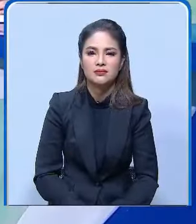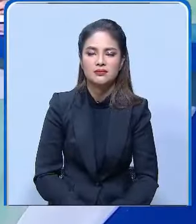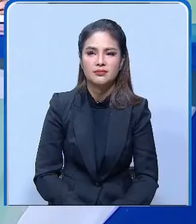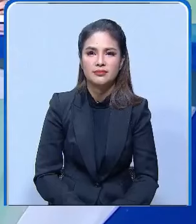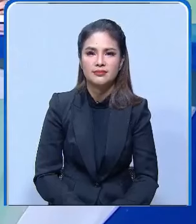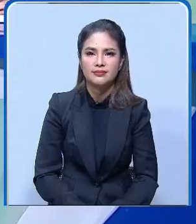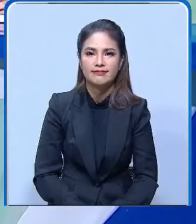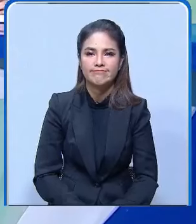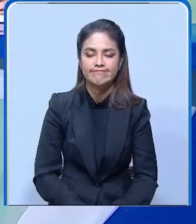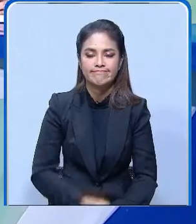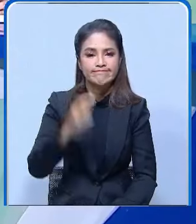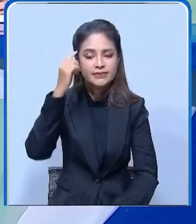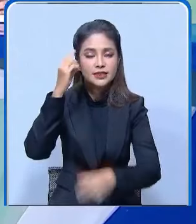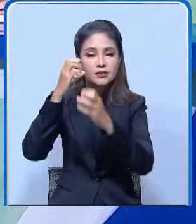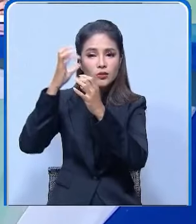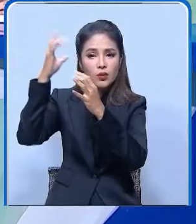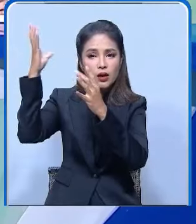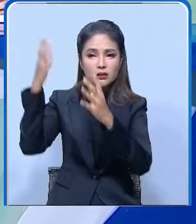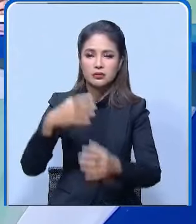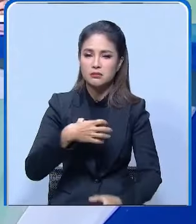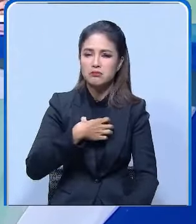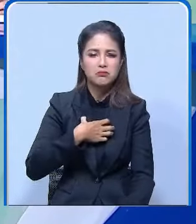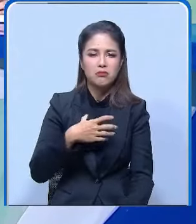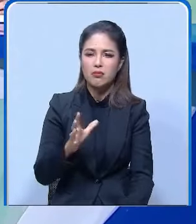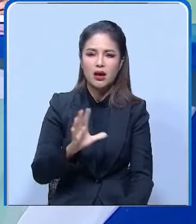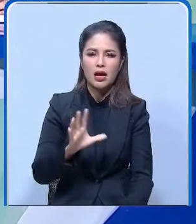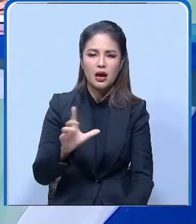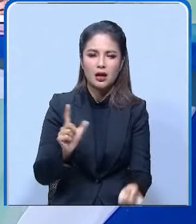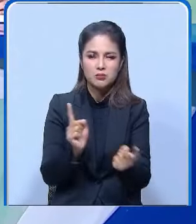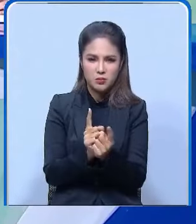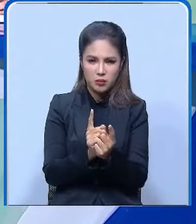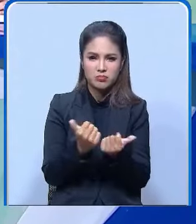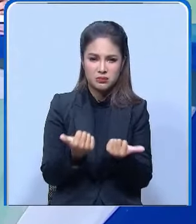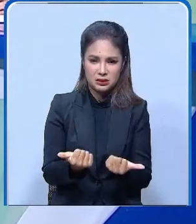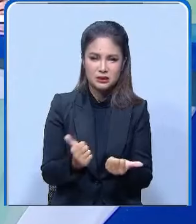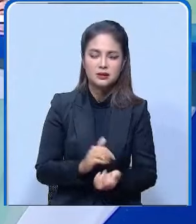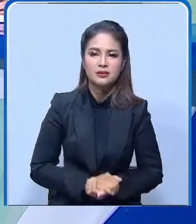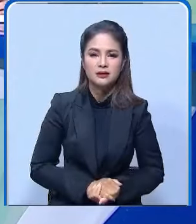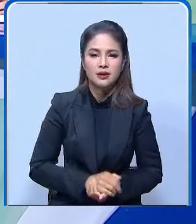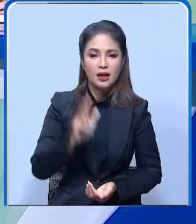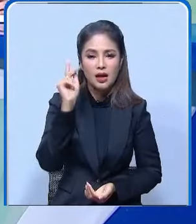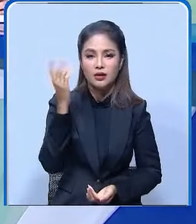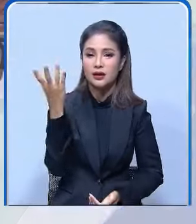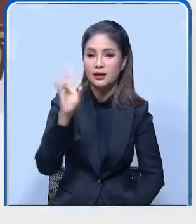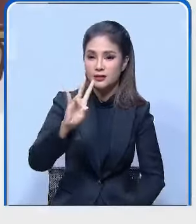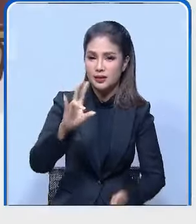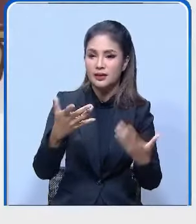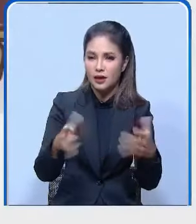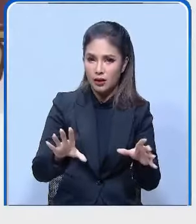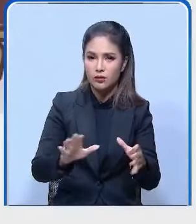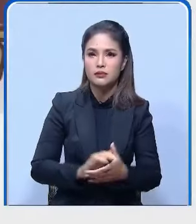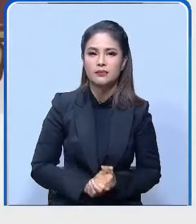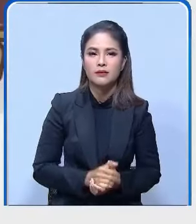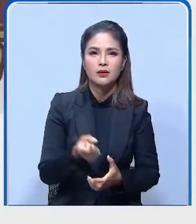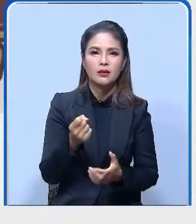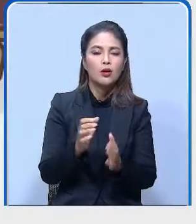เราก็หวังว่าจะไม่มีเหตุการณ์แบบนี้เกิดขึ้นอีกคุณผู้ชมคะเดี๋ยวหลังจากสนามข่าว74แล้วนะคะในสนามข่าวออนไลน์ค่ะเ